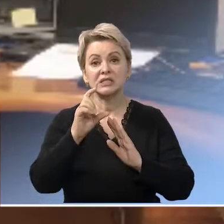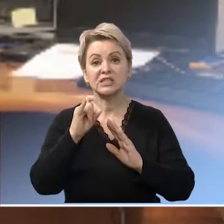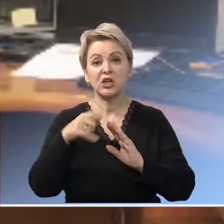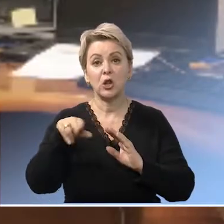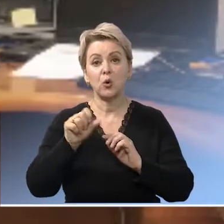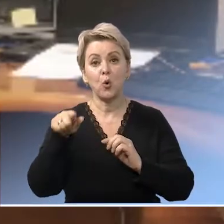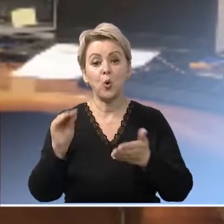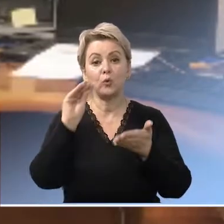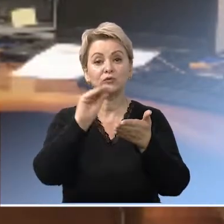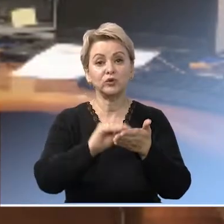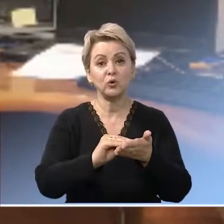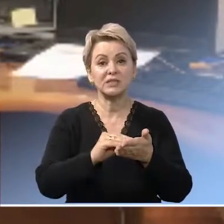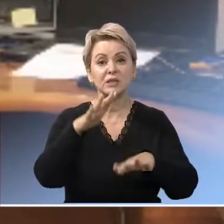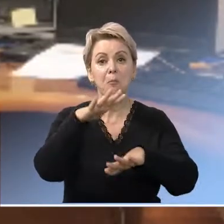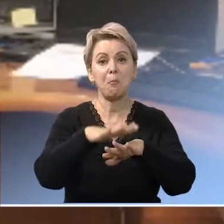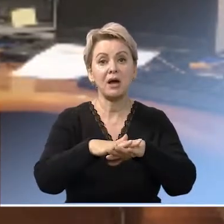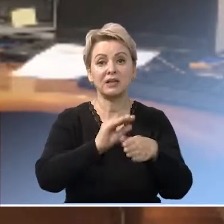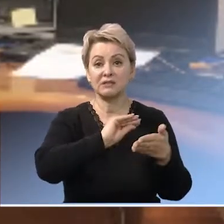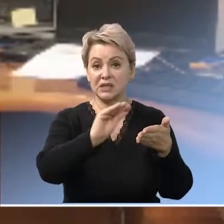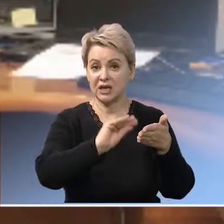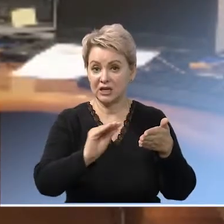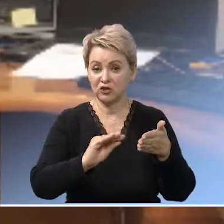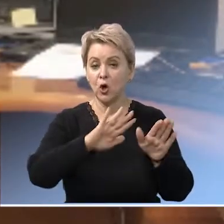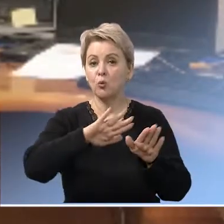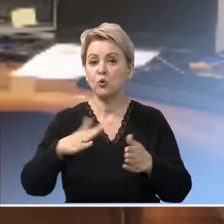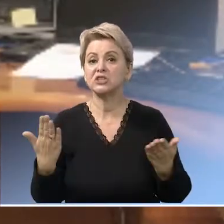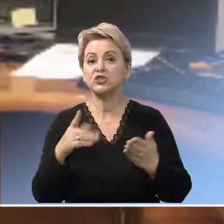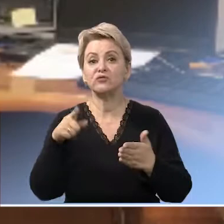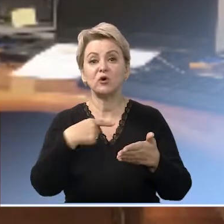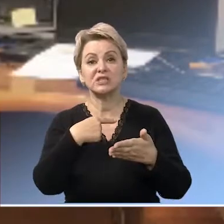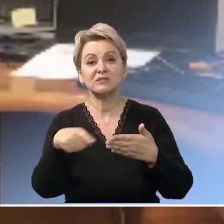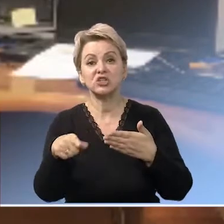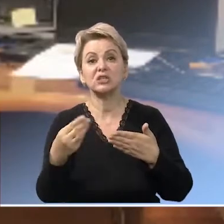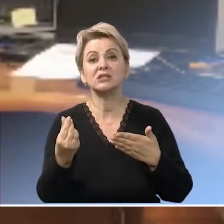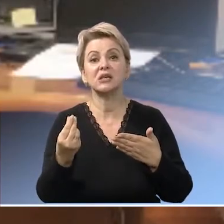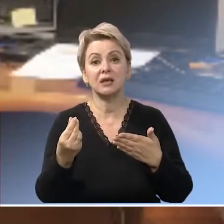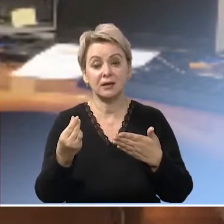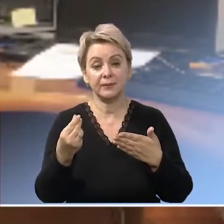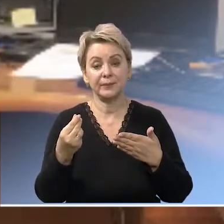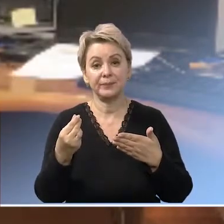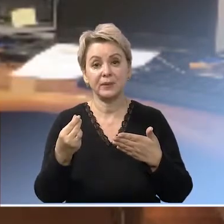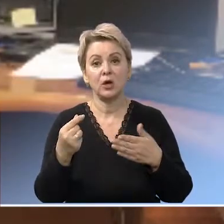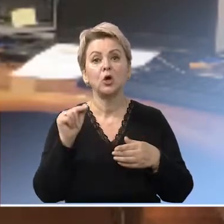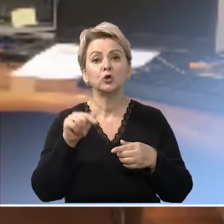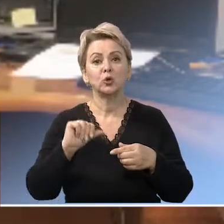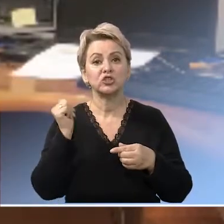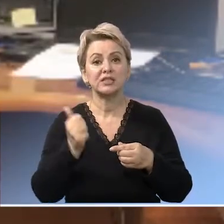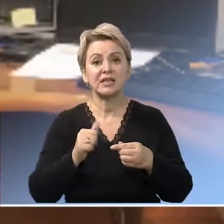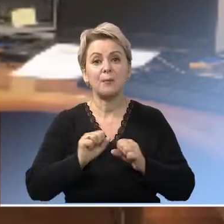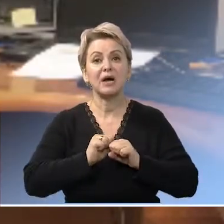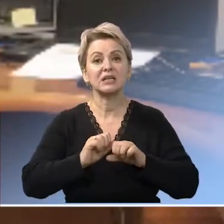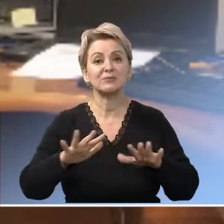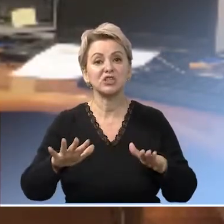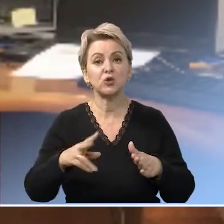которую получил гражданин, он вводит банковские реквизиты карты, после чего у него списывают денежные средства. Тоже один